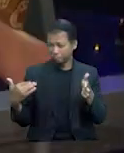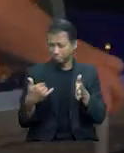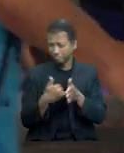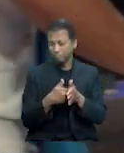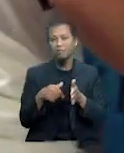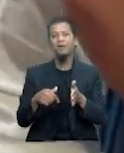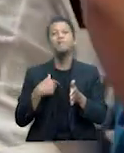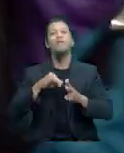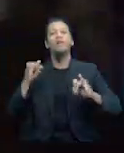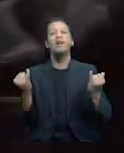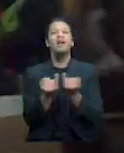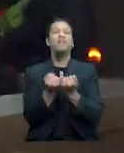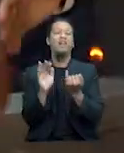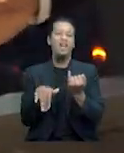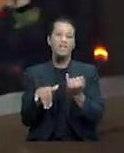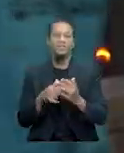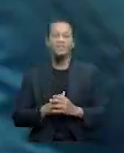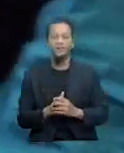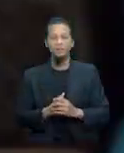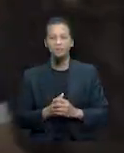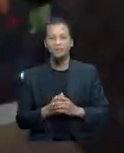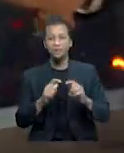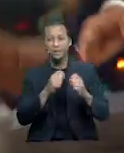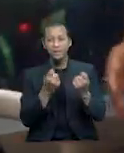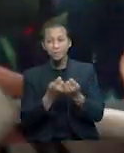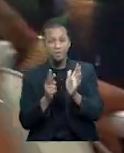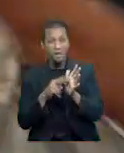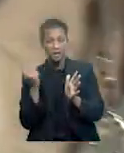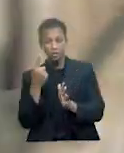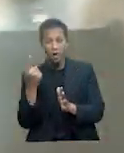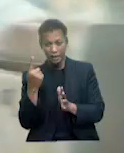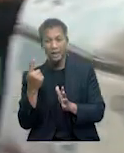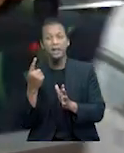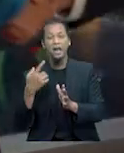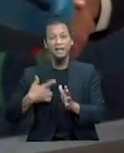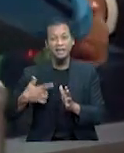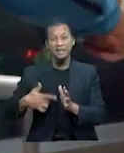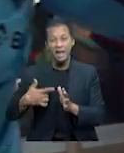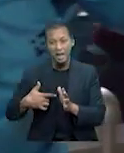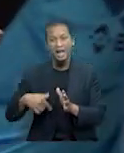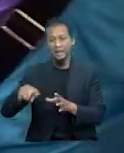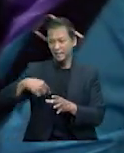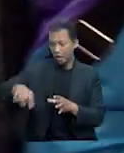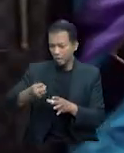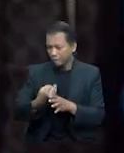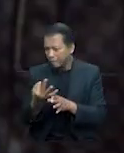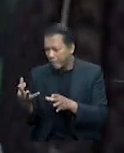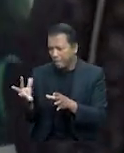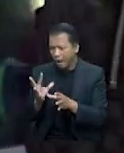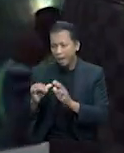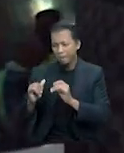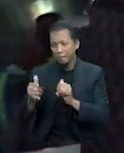Alejandro Garnacho, Emiliano Martinez, Rodrigo De Paul, dan Enzo Fernandez adalah nama-nama pemain senior yang bisa menjadi lawan